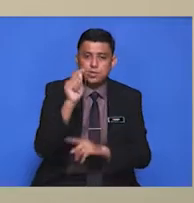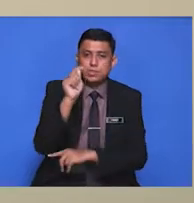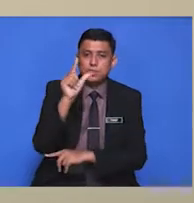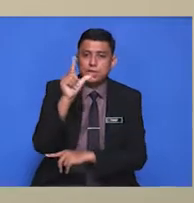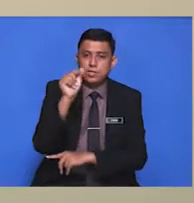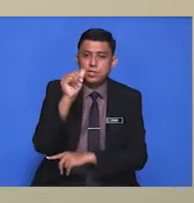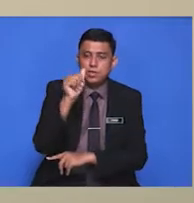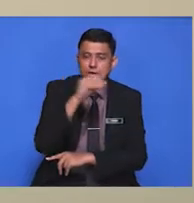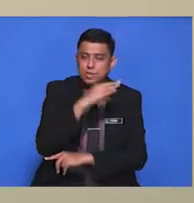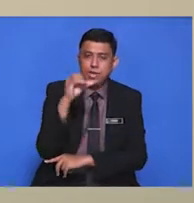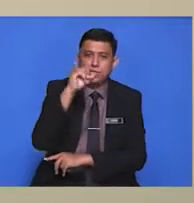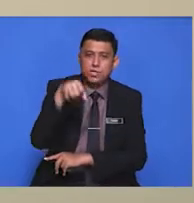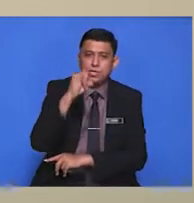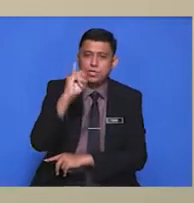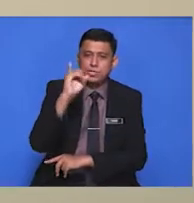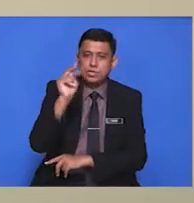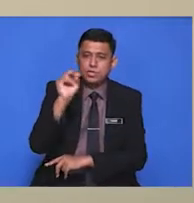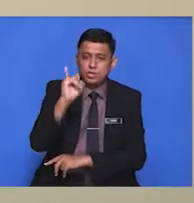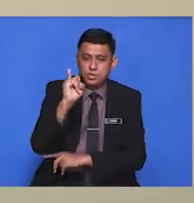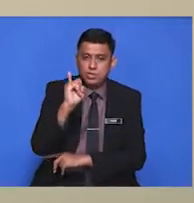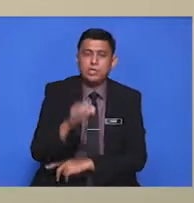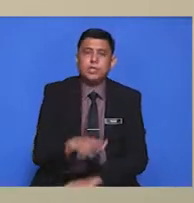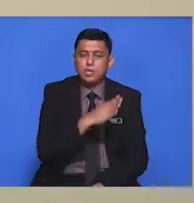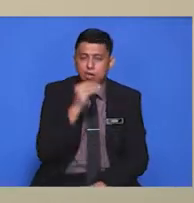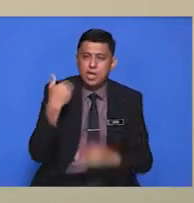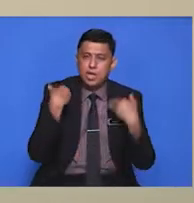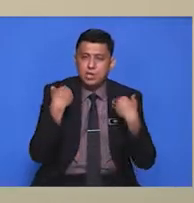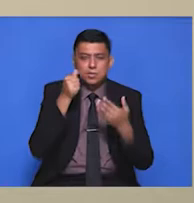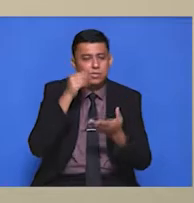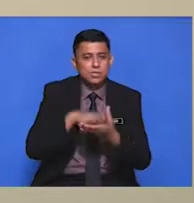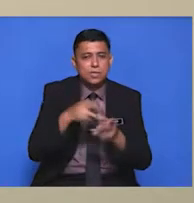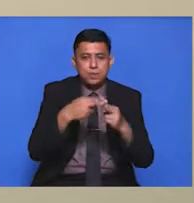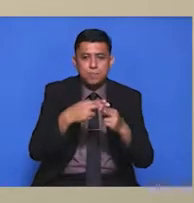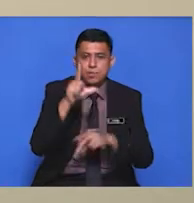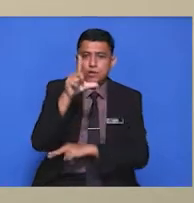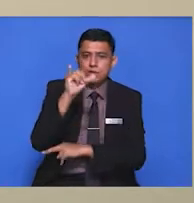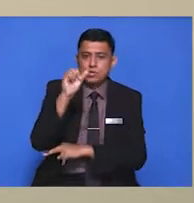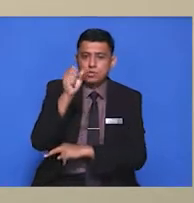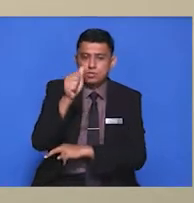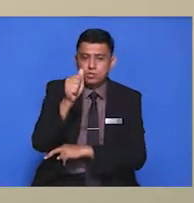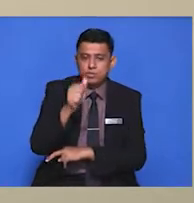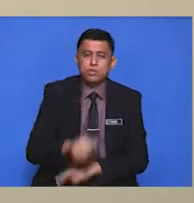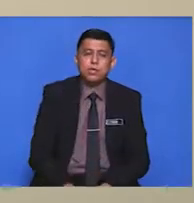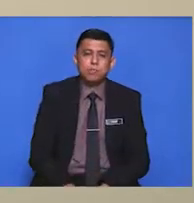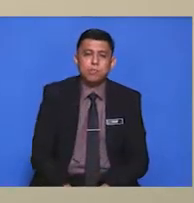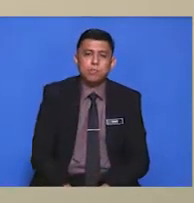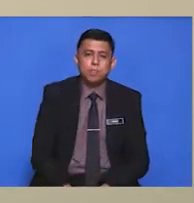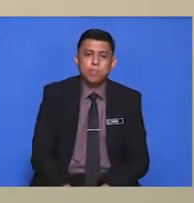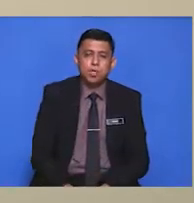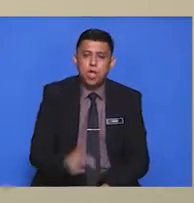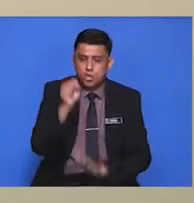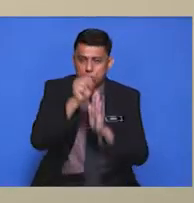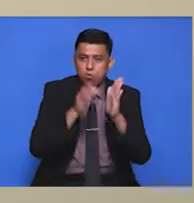serta mempunyai isteri yang bernama Misa. Antara perwatakan yang dimiliki oleh Dodo ialah seorang yang